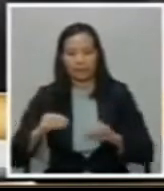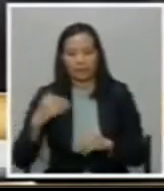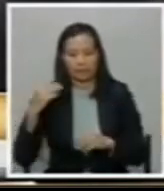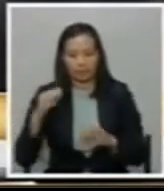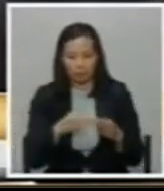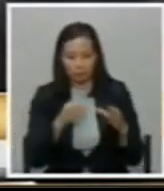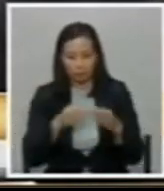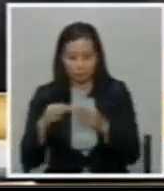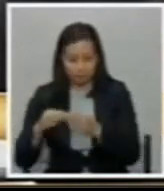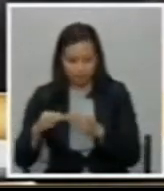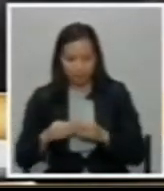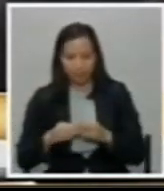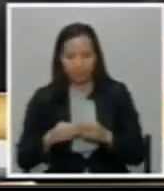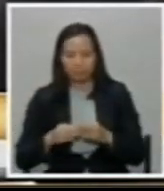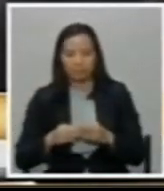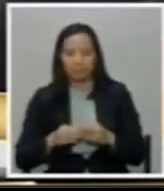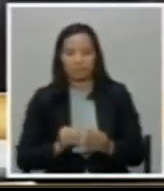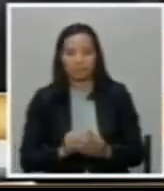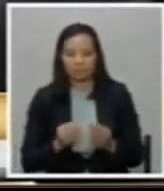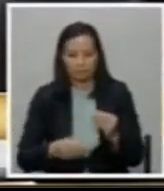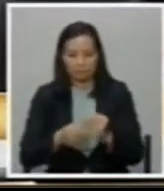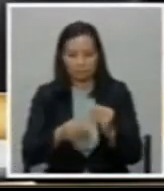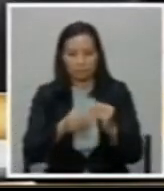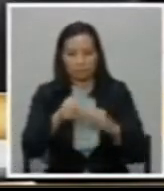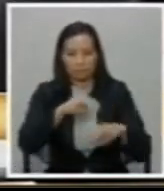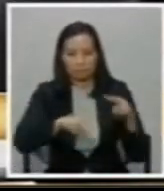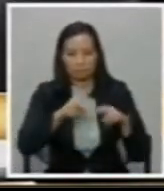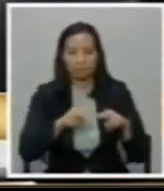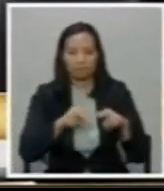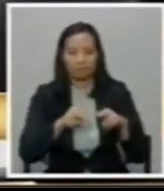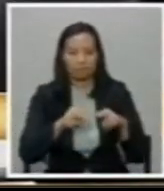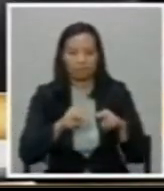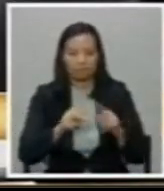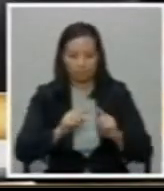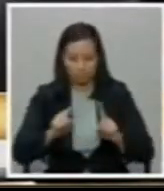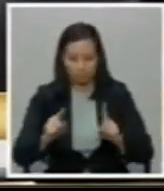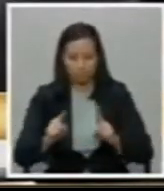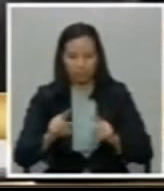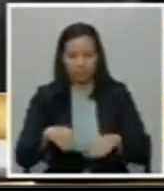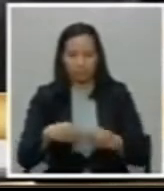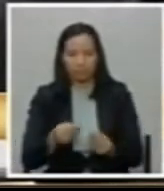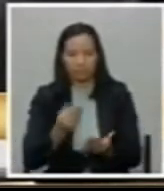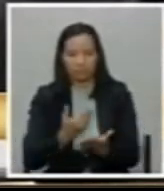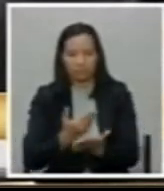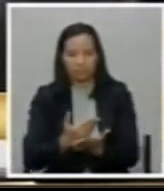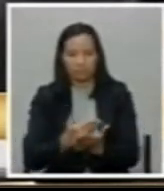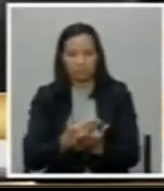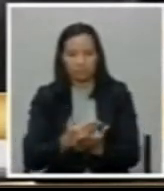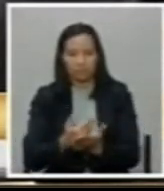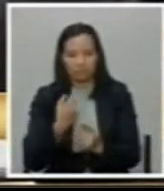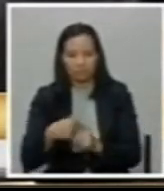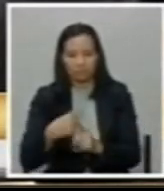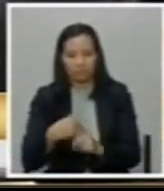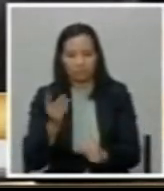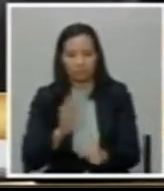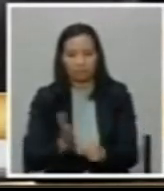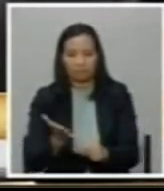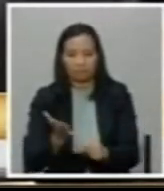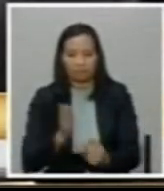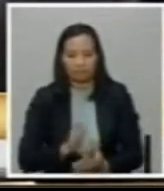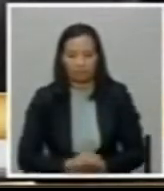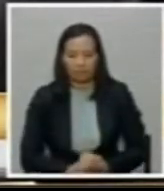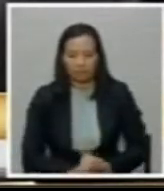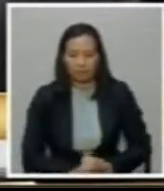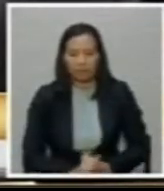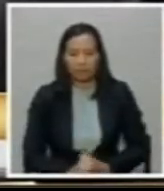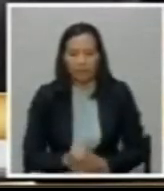ๆมานะครับก็ได้ดูแลเรื่องนี้แต่ก็ยังให้เงินได้ไม่เพียงพอครับแ